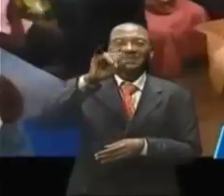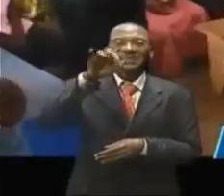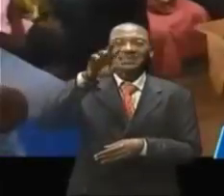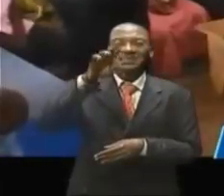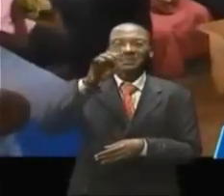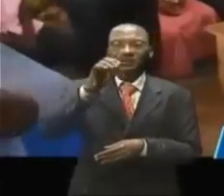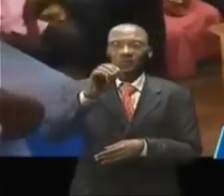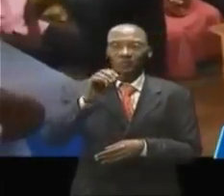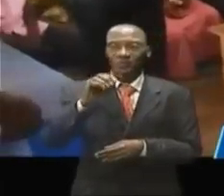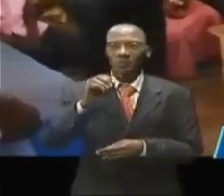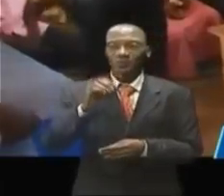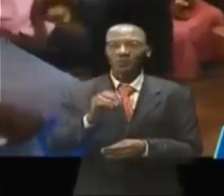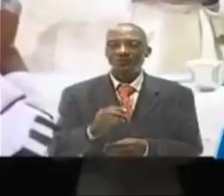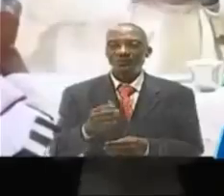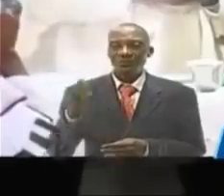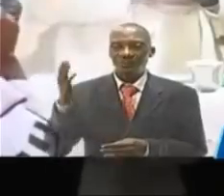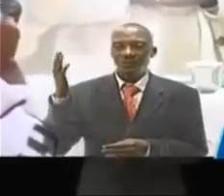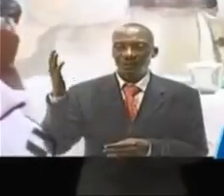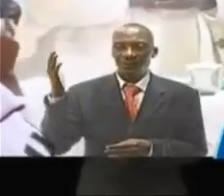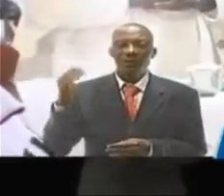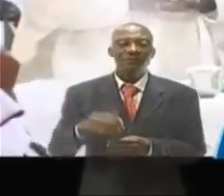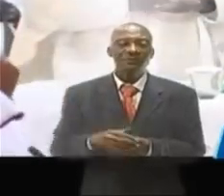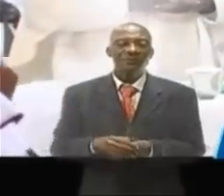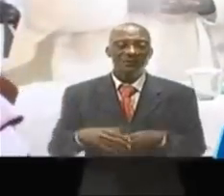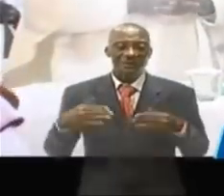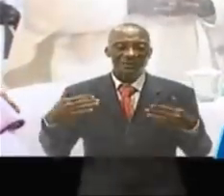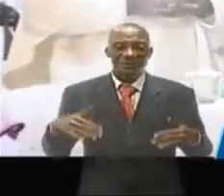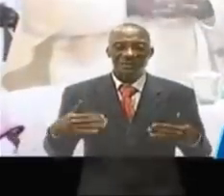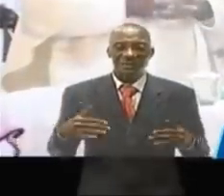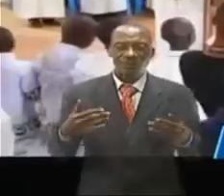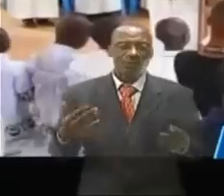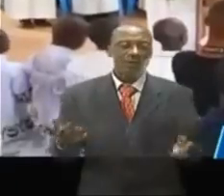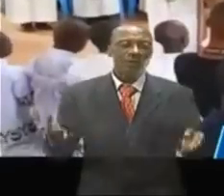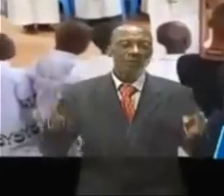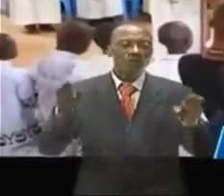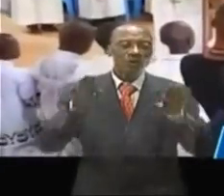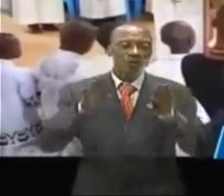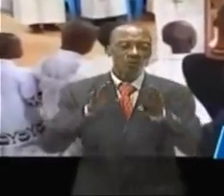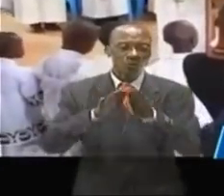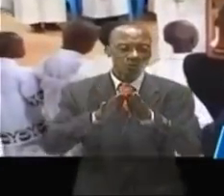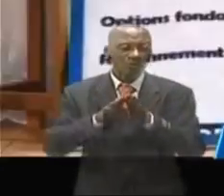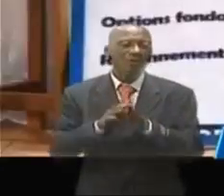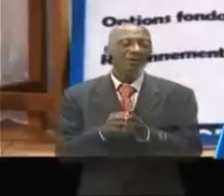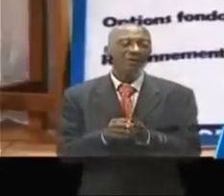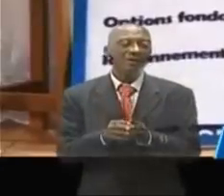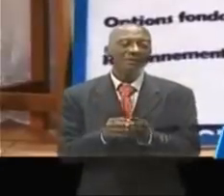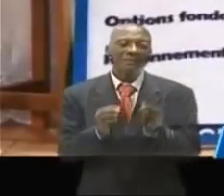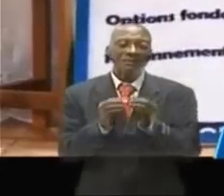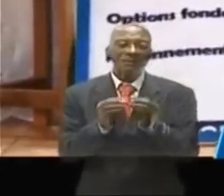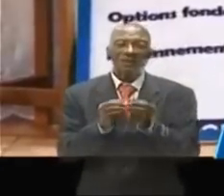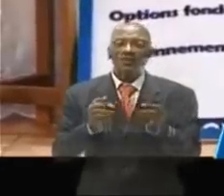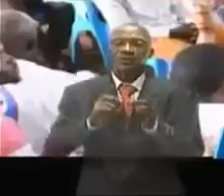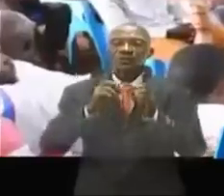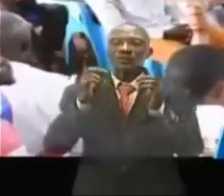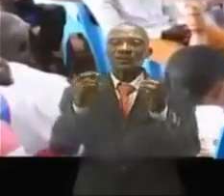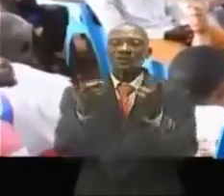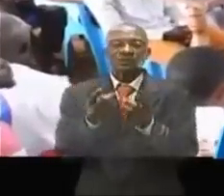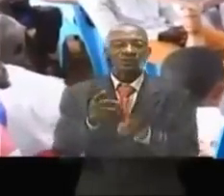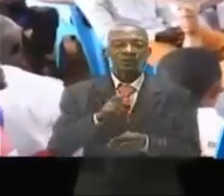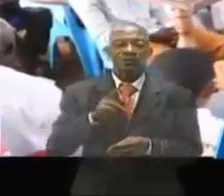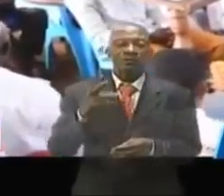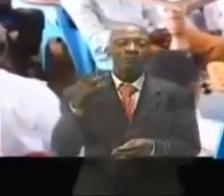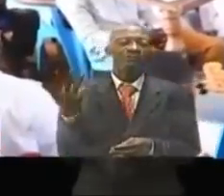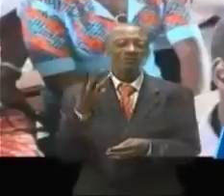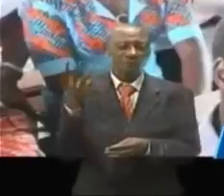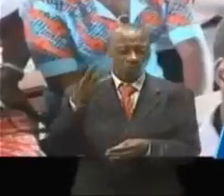une eucharistie couplée à l'émouvante cérémonie de clôture des journées interdiocésaines des jeunes édition 2023 pour Bienheureuse